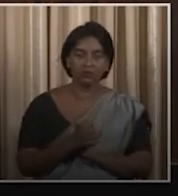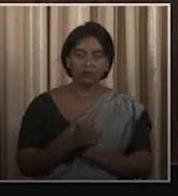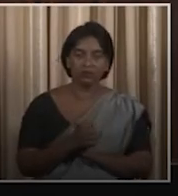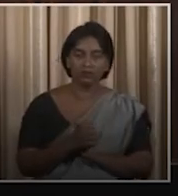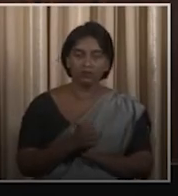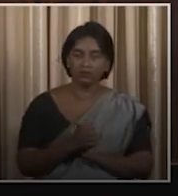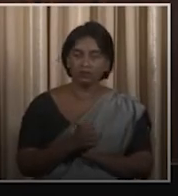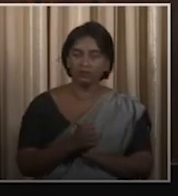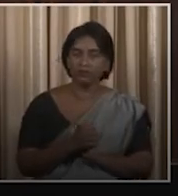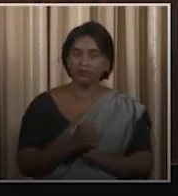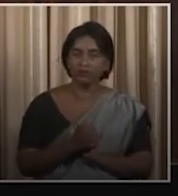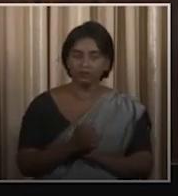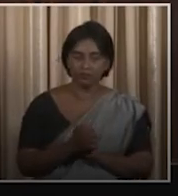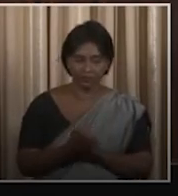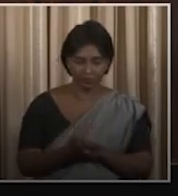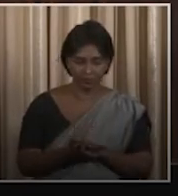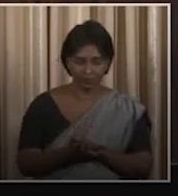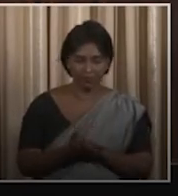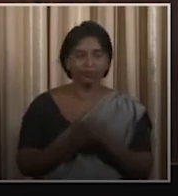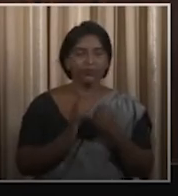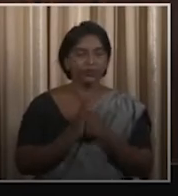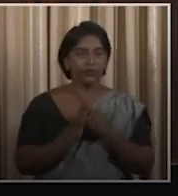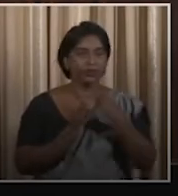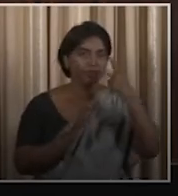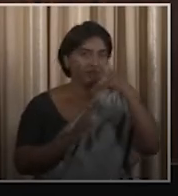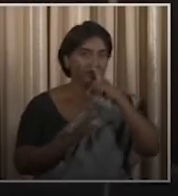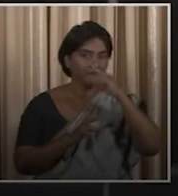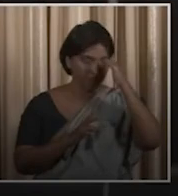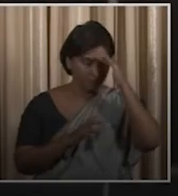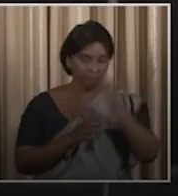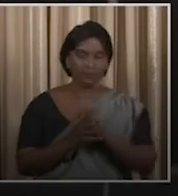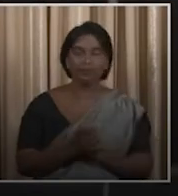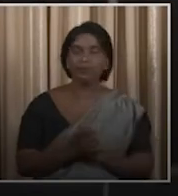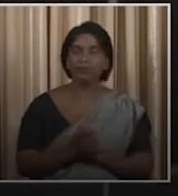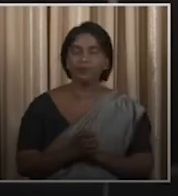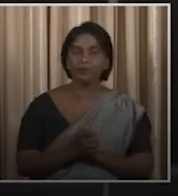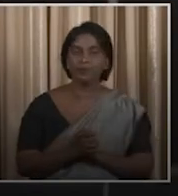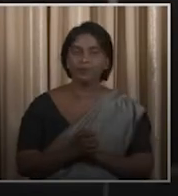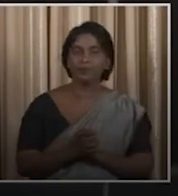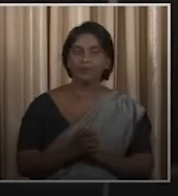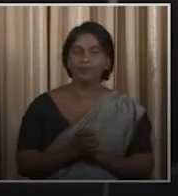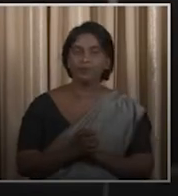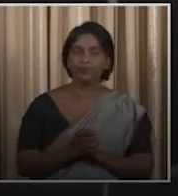අමාත්‍යතුමා ගරු නියෝජ්‍ය කතානායකතුමනි